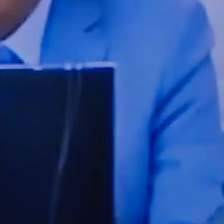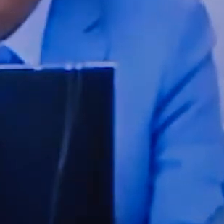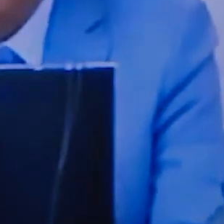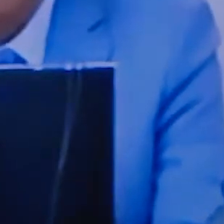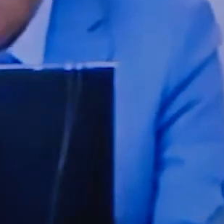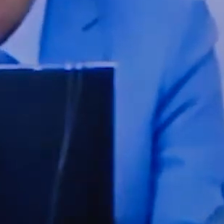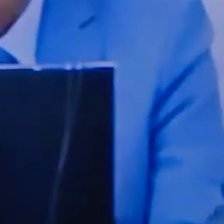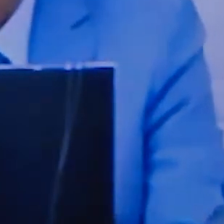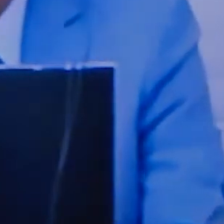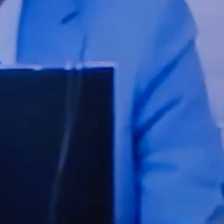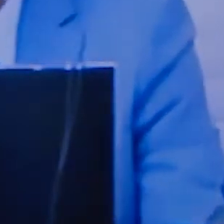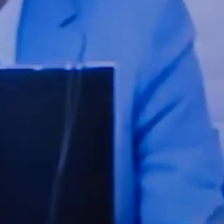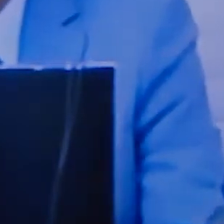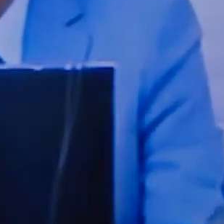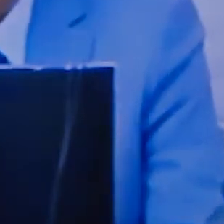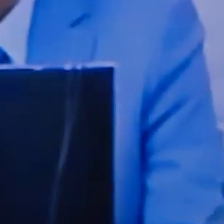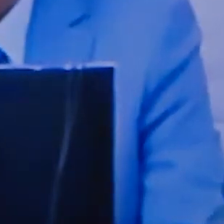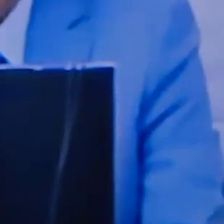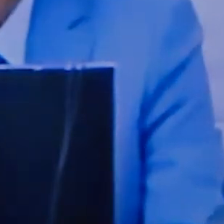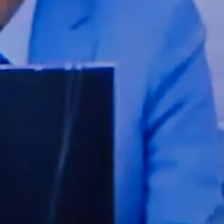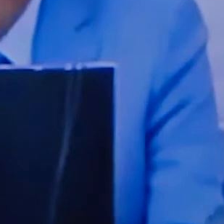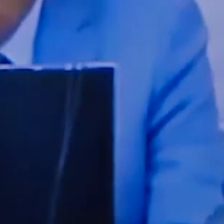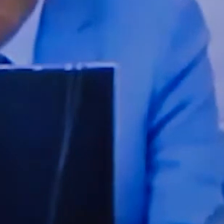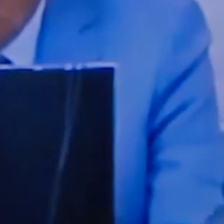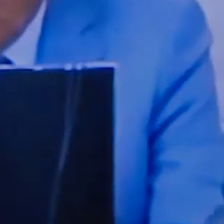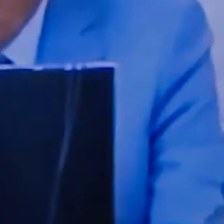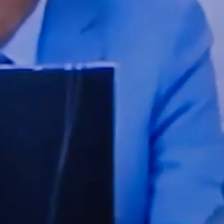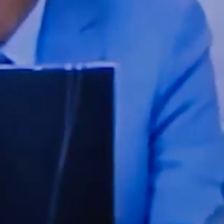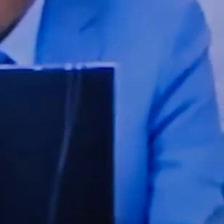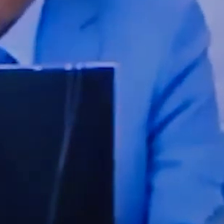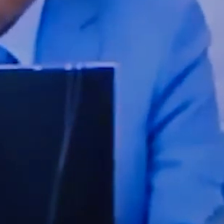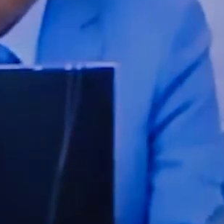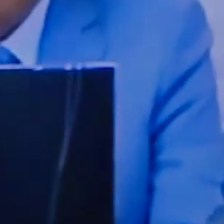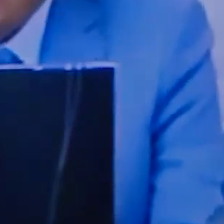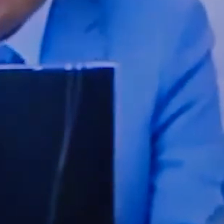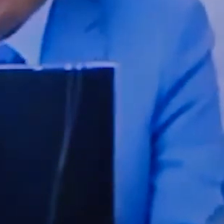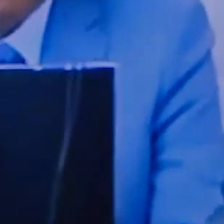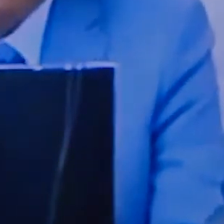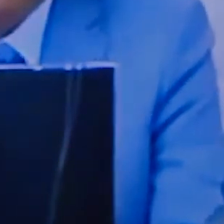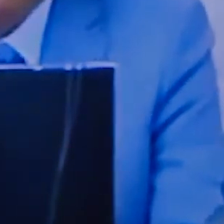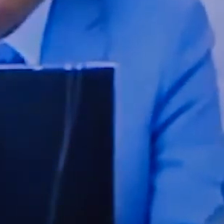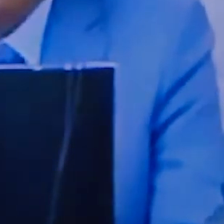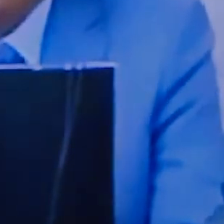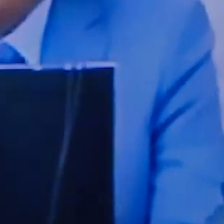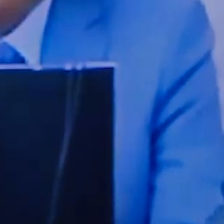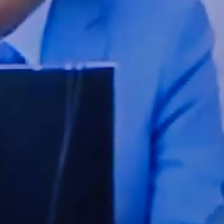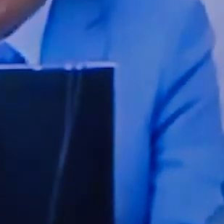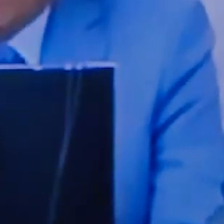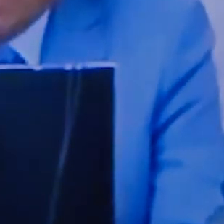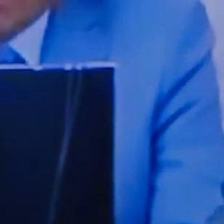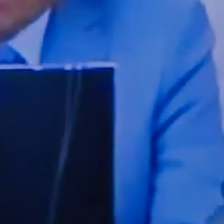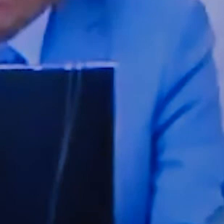Өз уақытында, өз орнында, осы жерде орнында, өз орнында. Бұл кеше